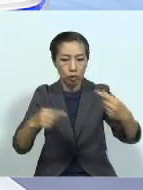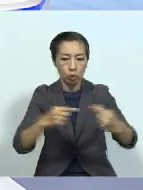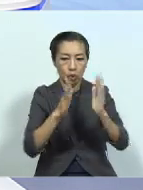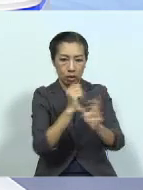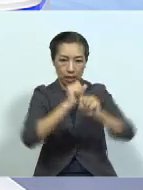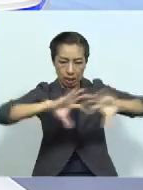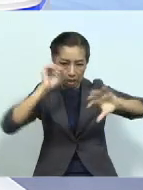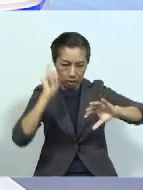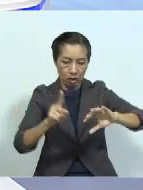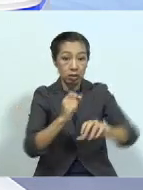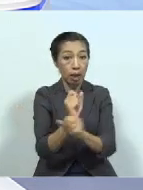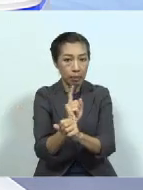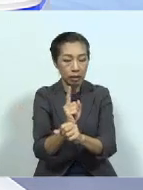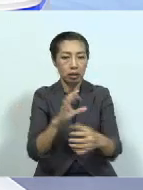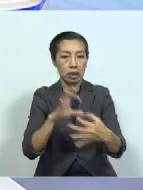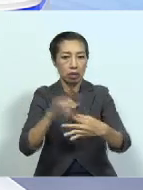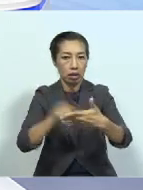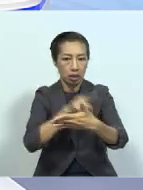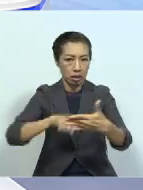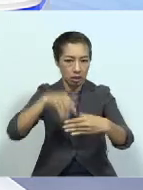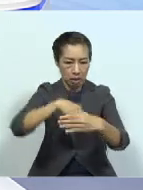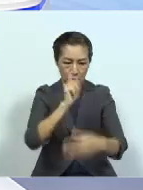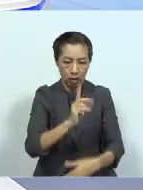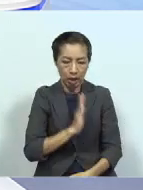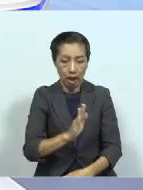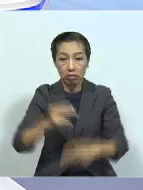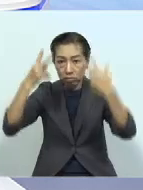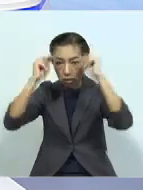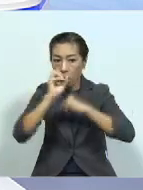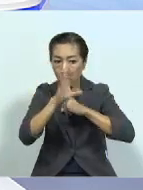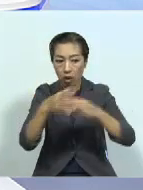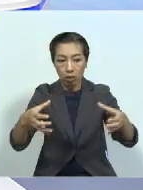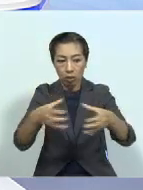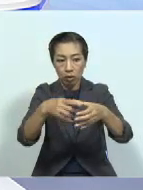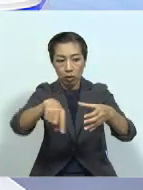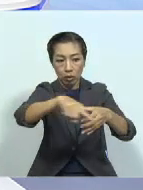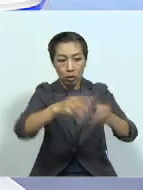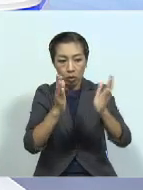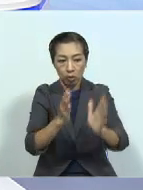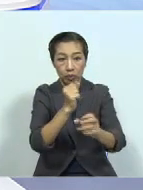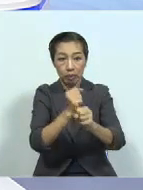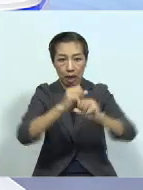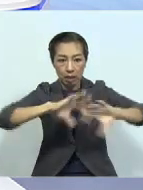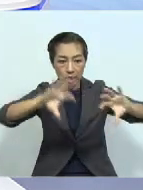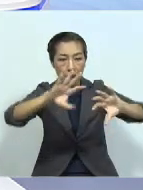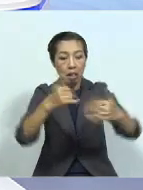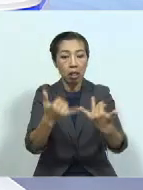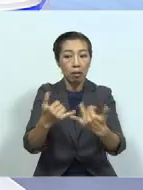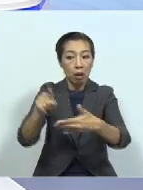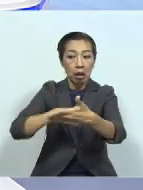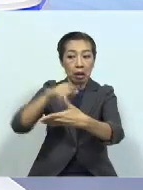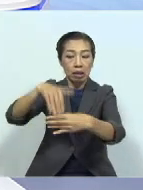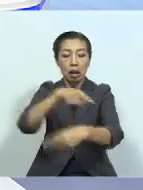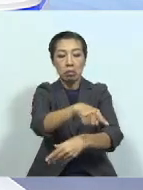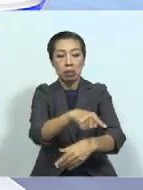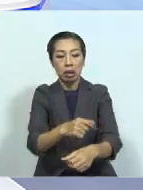ให้วางตัวเป็นกลางทางด้านนายกรัฐมนตรีกำชับนะครับห้ามข้าราชการเกี่ยวว่างในช่วงการเลือกตั้งโดยขอให้ช่วยแก้ไขปัญหาความเดือดร้